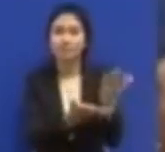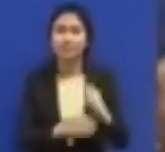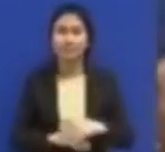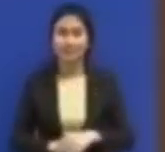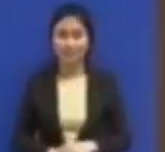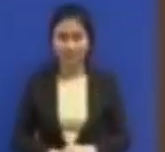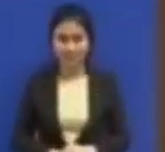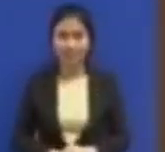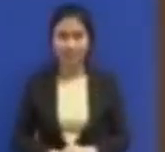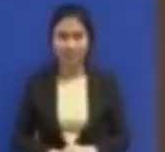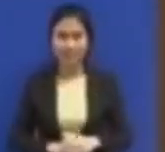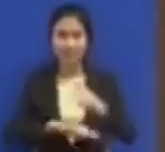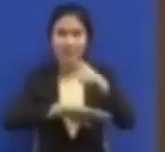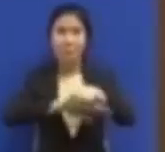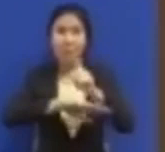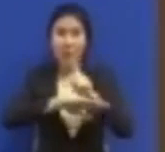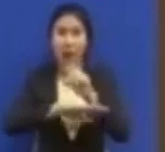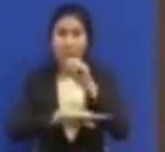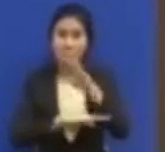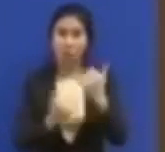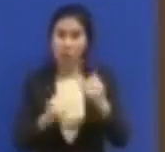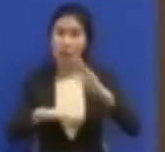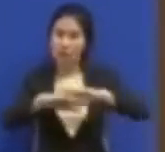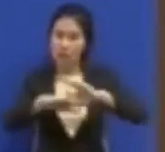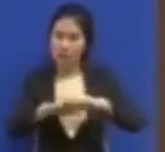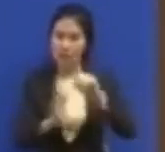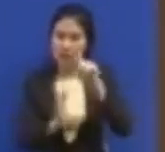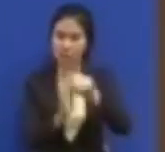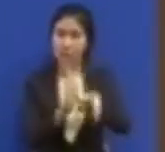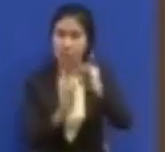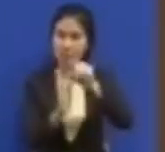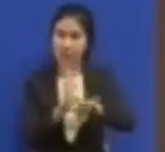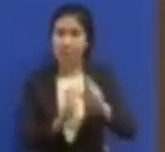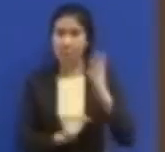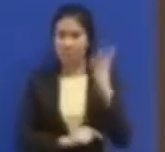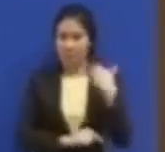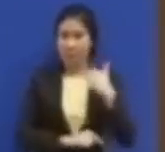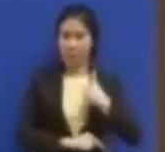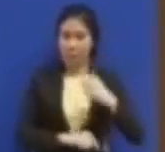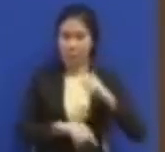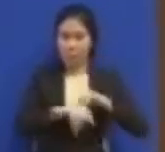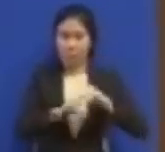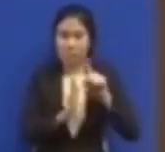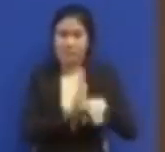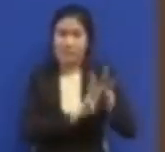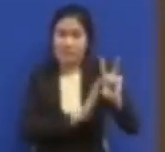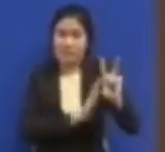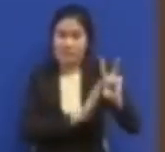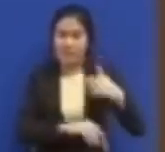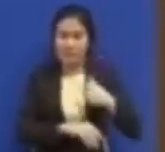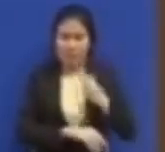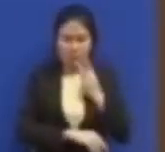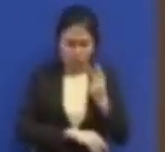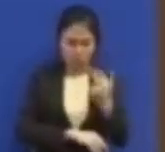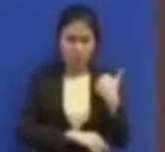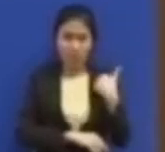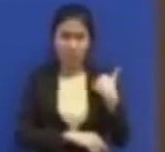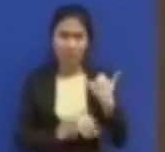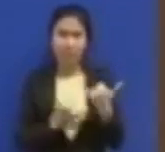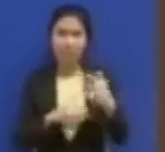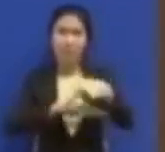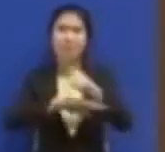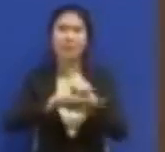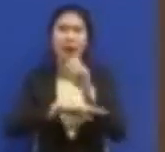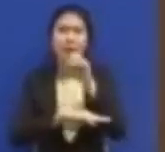ก็คุณเหลือเวลา3นาที ไม่ใช่ครับท่านประธานเมื่อกี้6นาทีครับผมจับเวลาไว้ครับ มันขอคุณมัวแต่เ